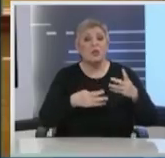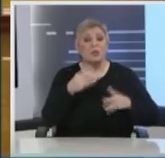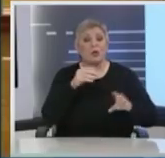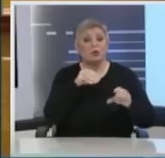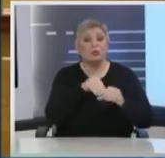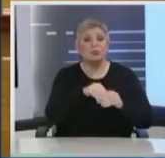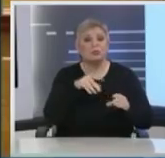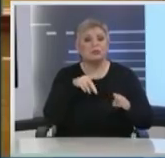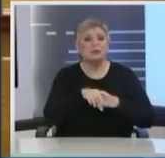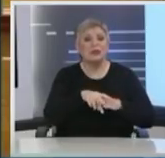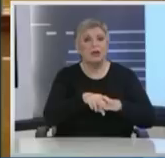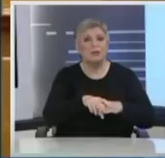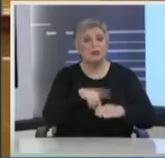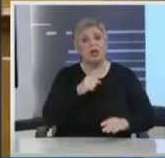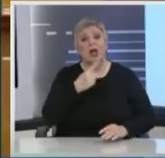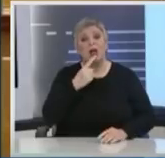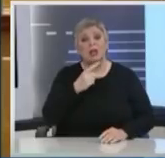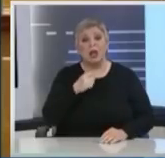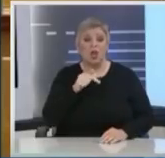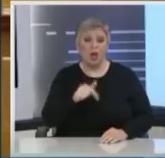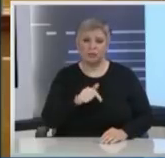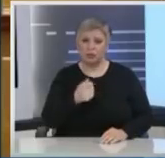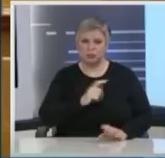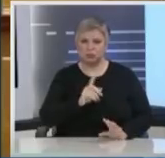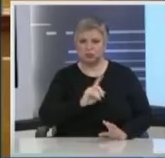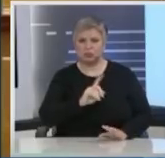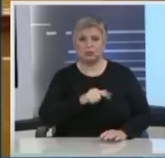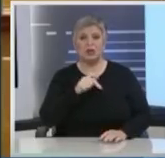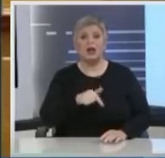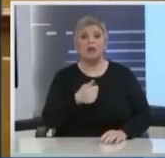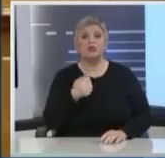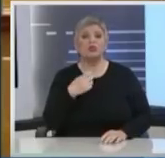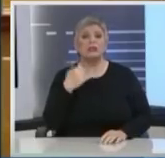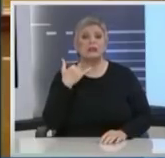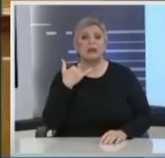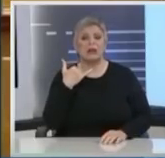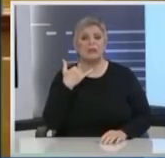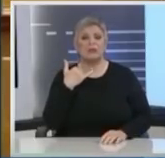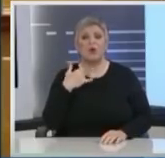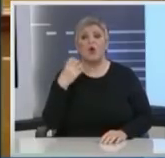χρήματος να τους αναφέρει στους τηλεφωνικούς αριθμούς. Ο κύριος Βενιζέλος και ο κύριος Λοβέρδος.